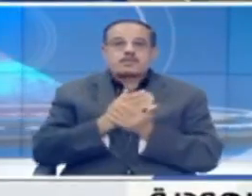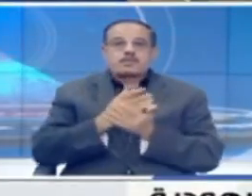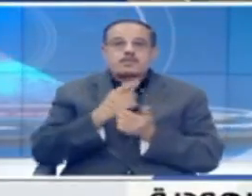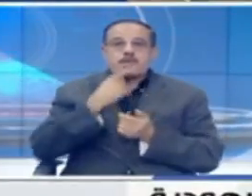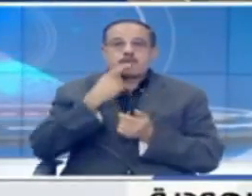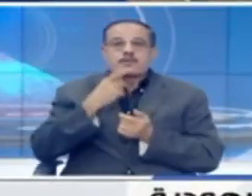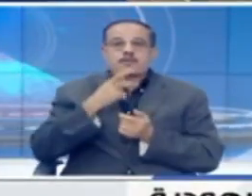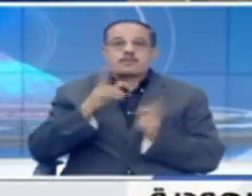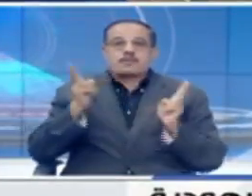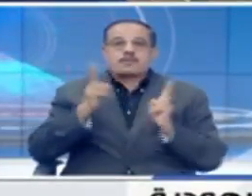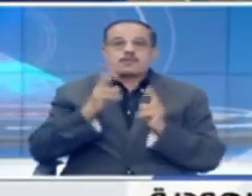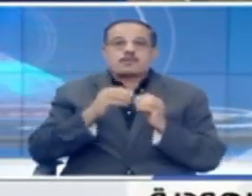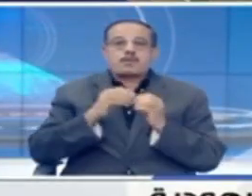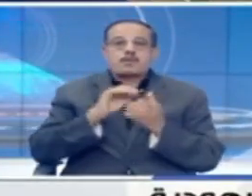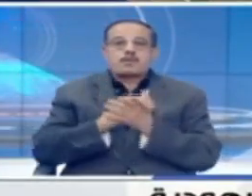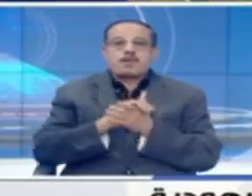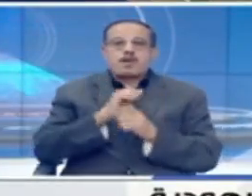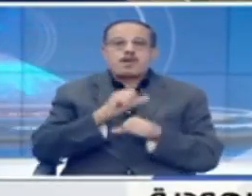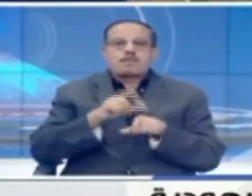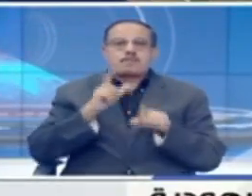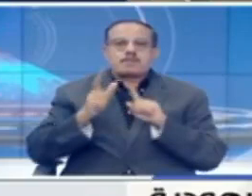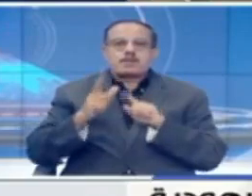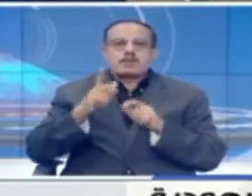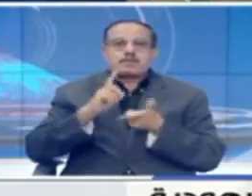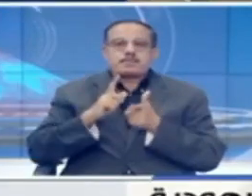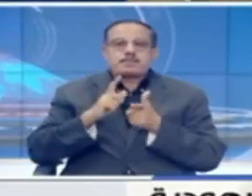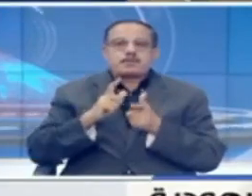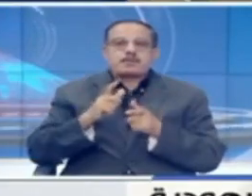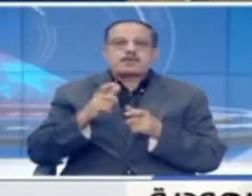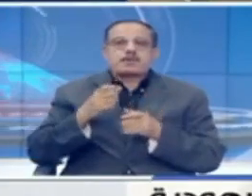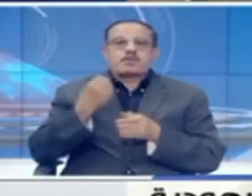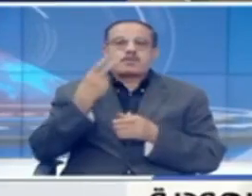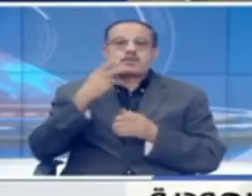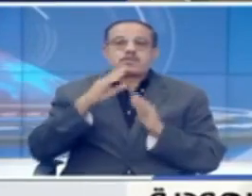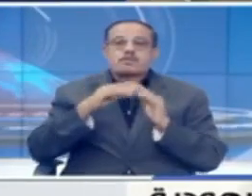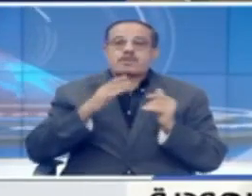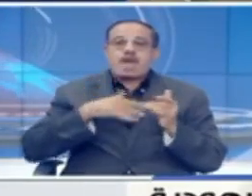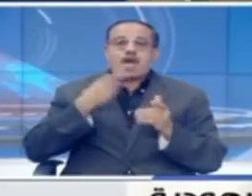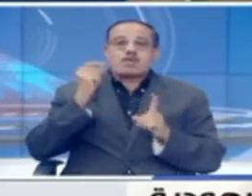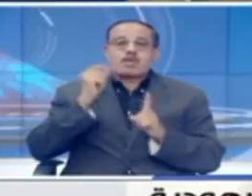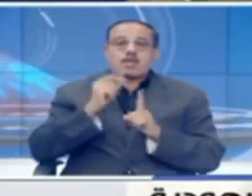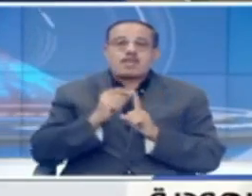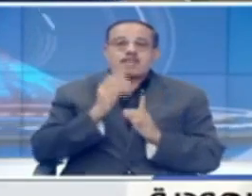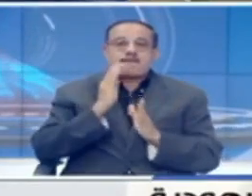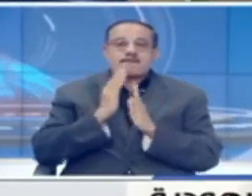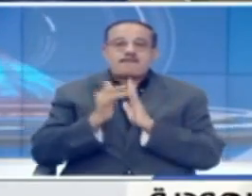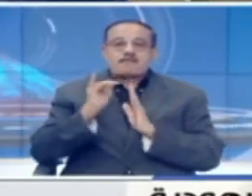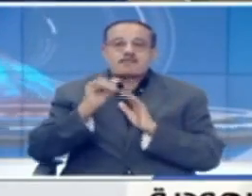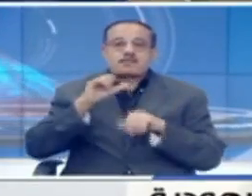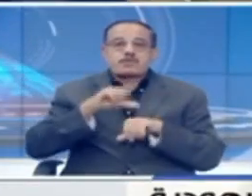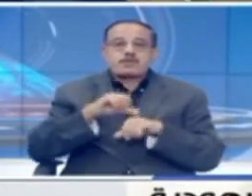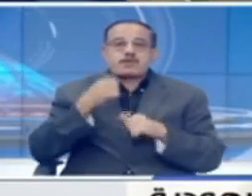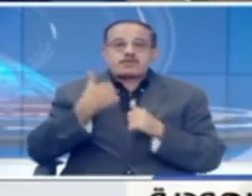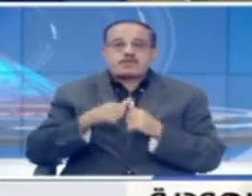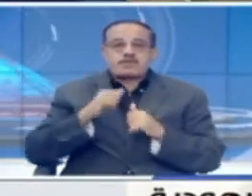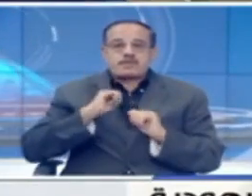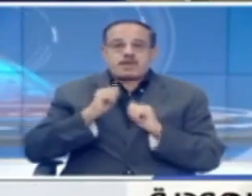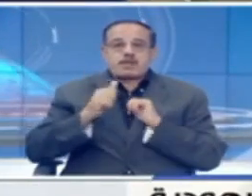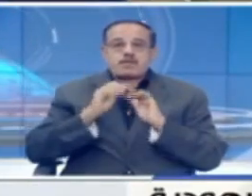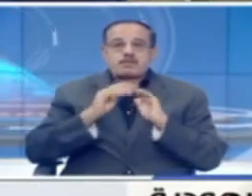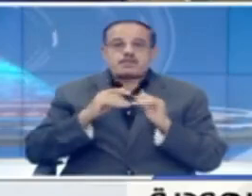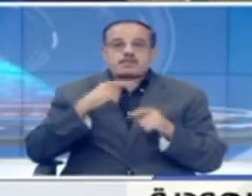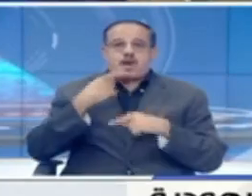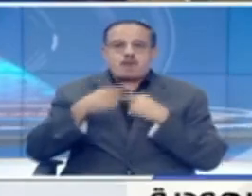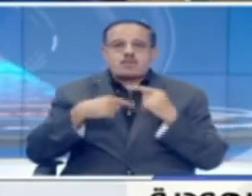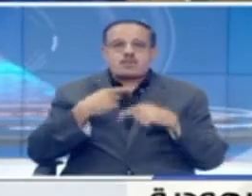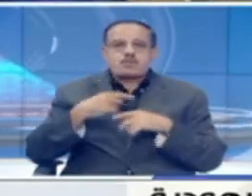وقال المتحدث باسم وزارة الخارجية أن اللقاء تناول عمق العلاقات الاستراتيجية مع الولايات المتحدة ورؤية مصر تجاه أبرز